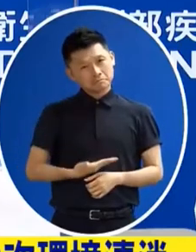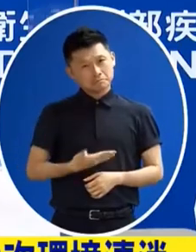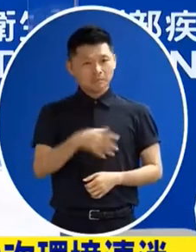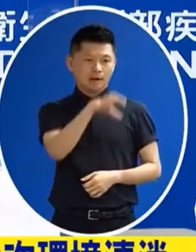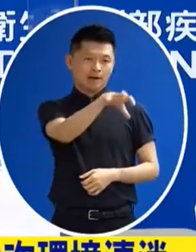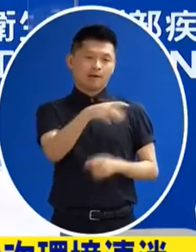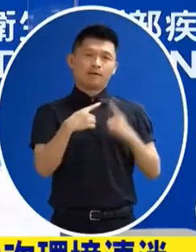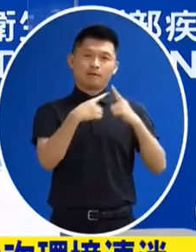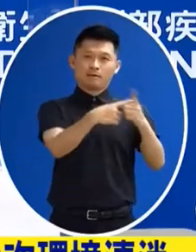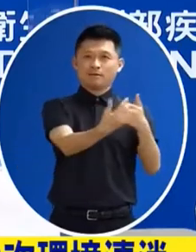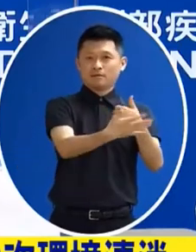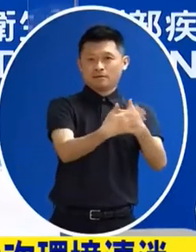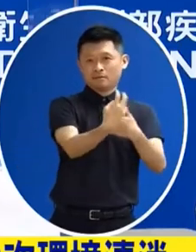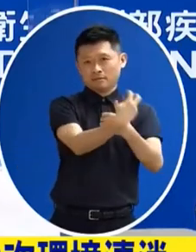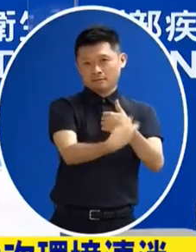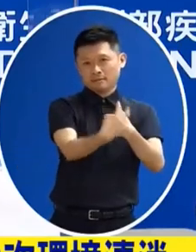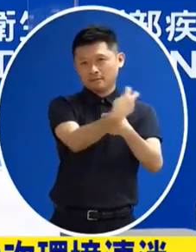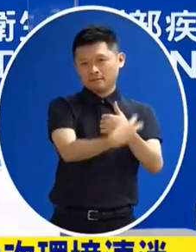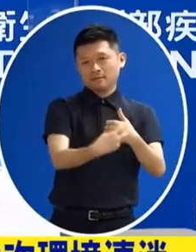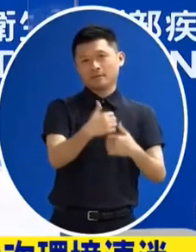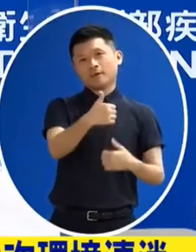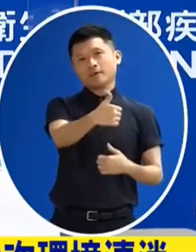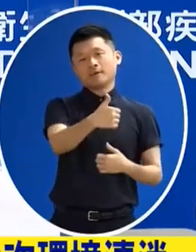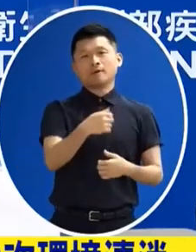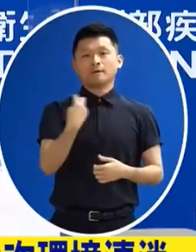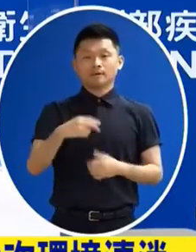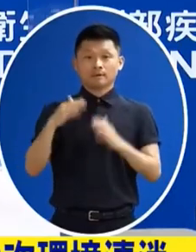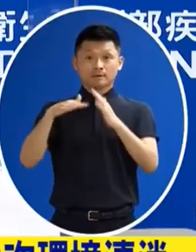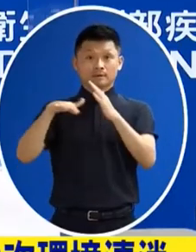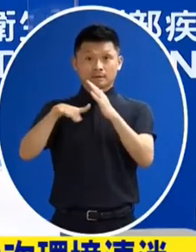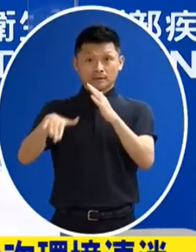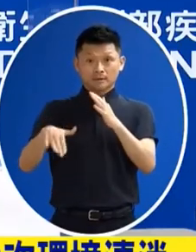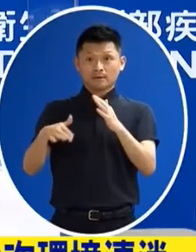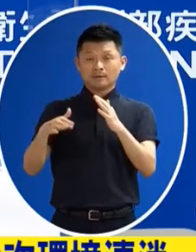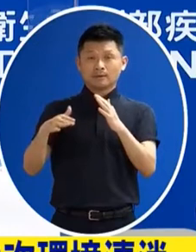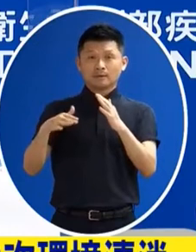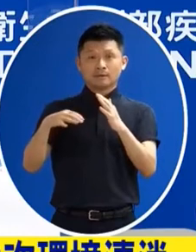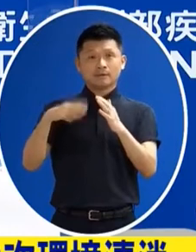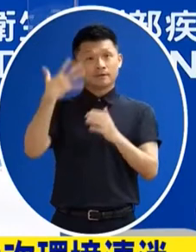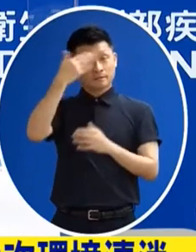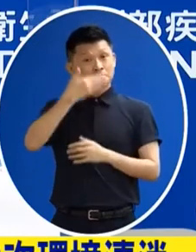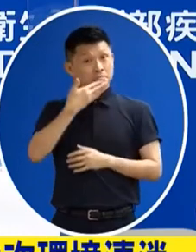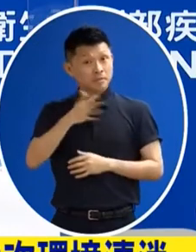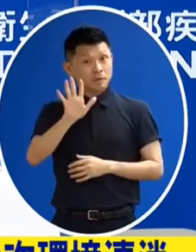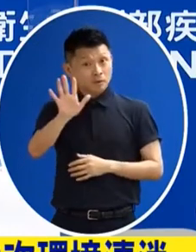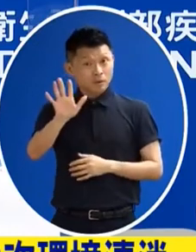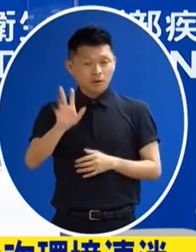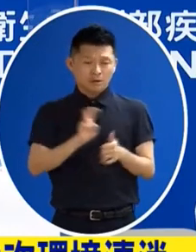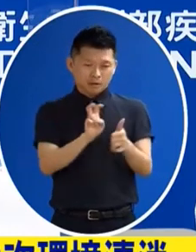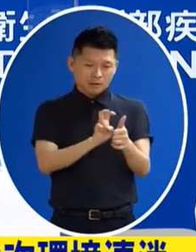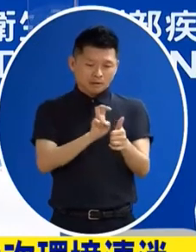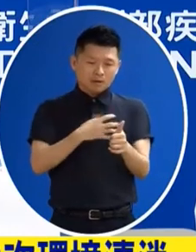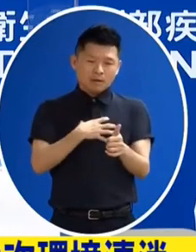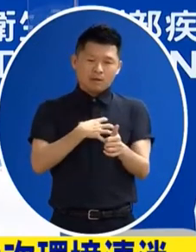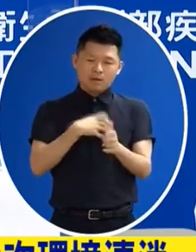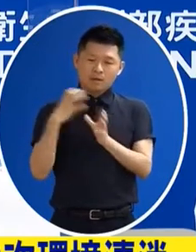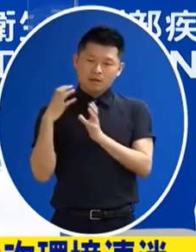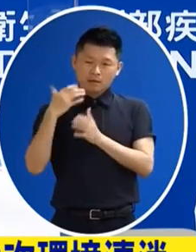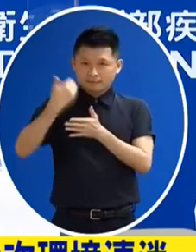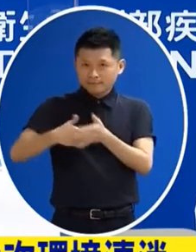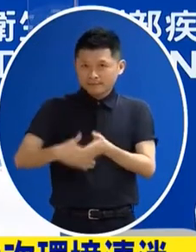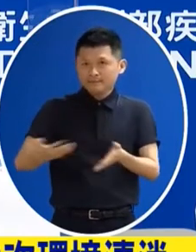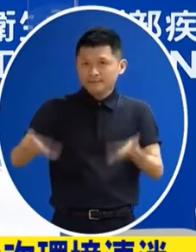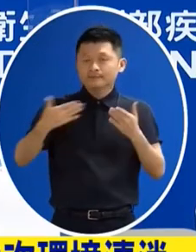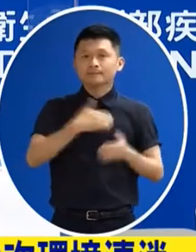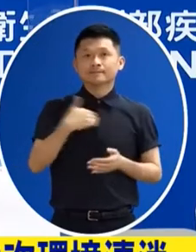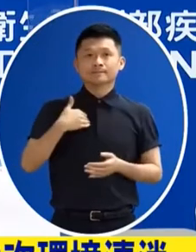去，好，那受的照顾会更好，那家庭有这个长辈的哈，他的照顾压力也会稍微减轻。所以